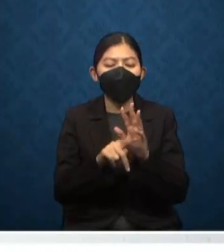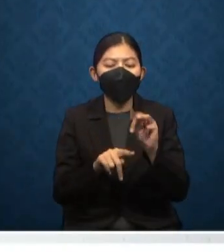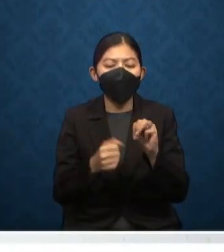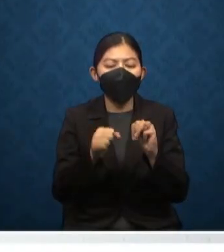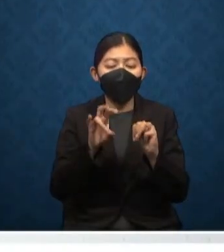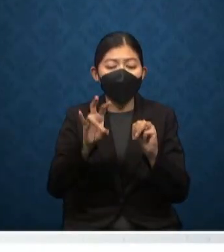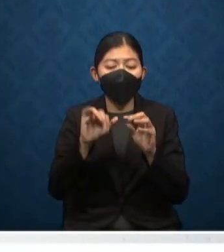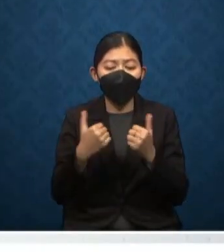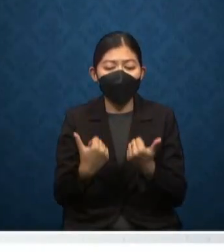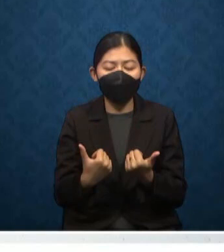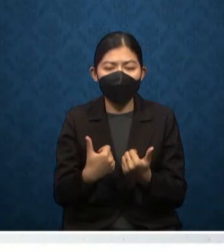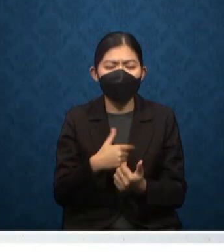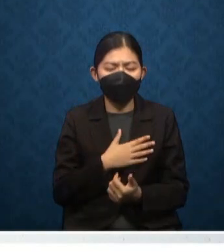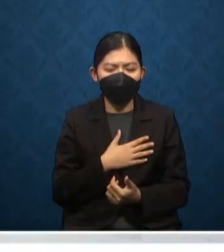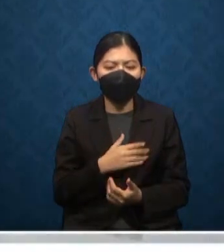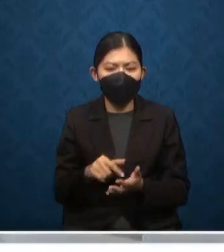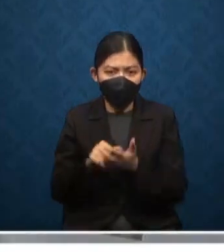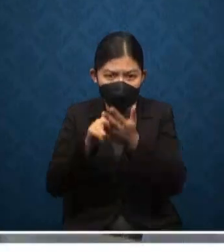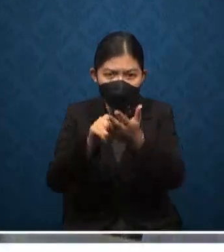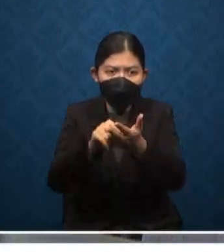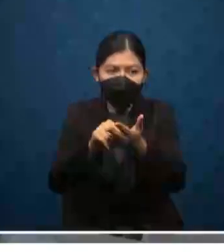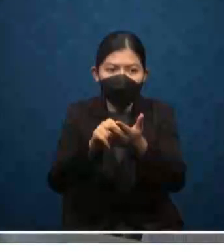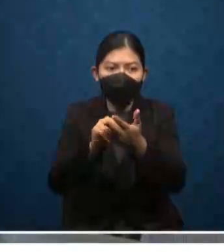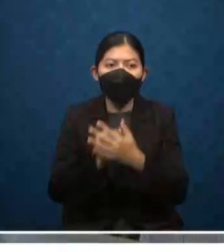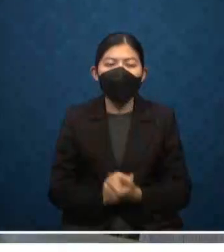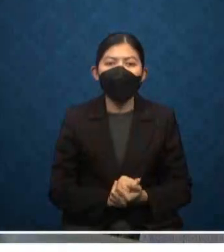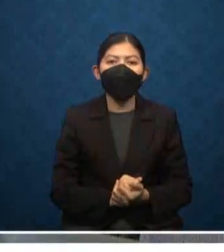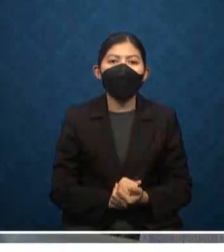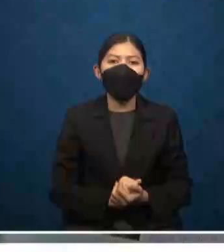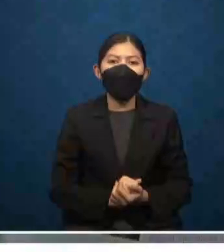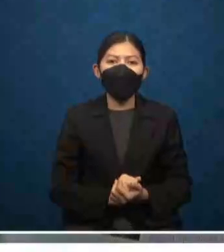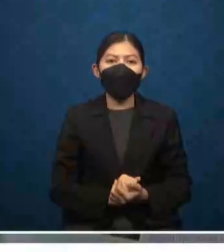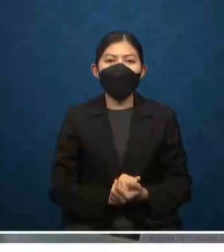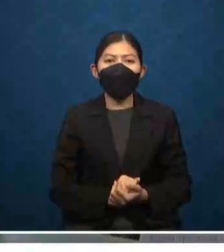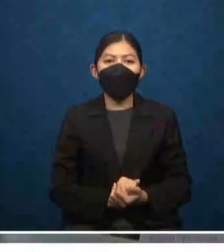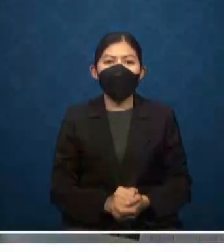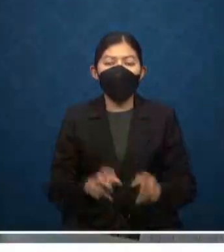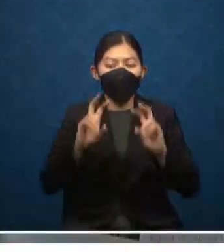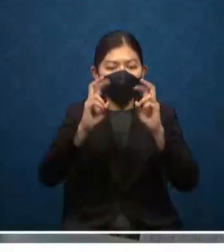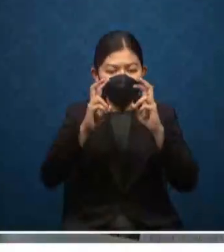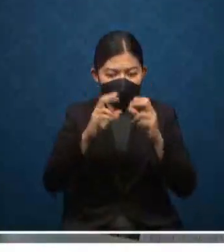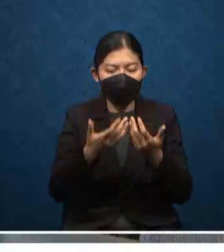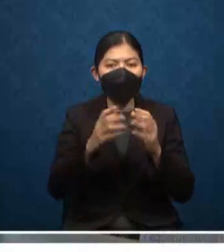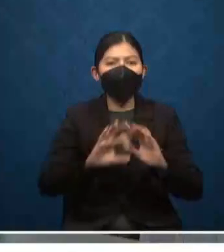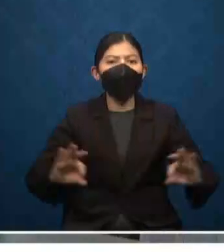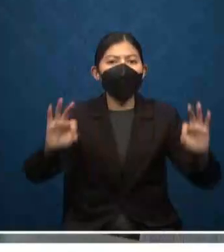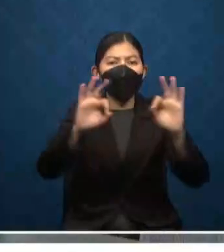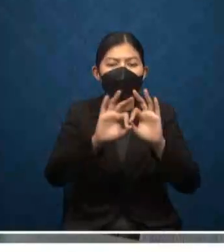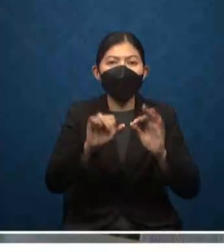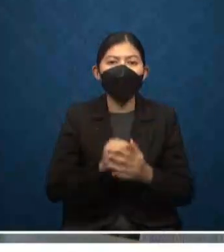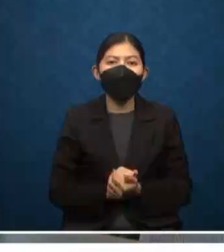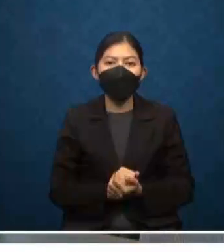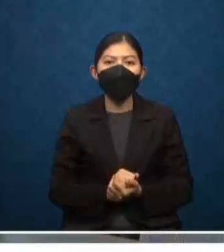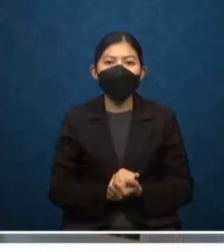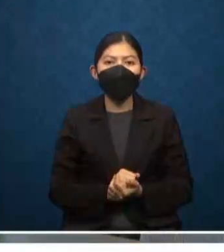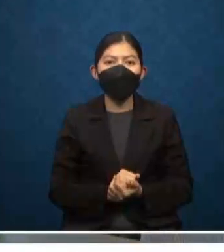ราที่ผมขอแปลยติและได้ขอสงวนเอาไว้มาตรานี้มีความสำคัญซึ่งประเด็น